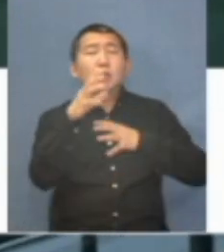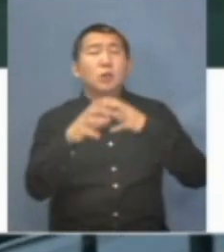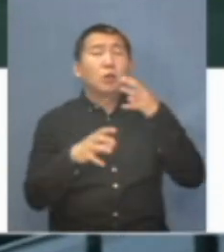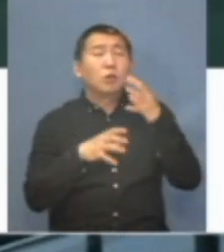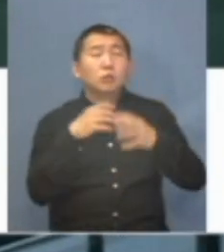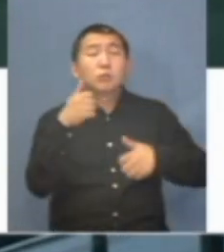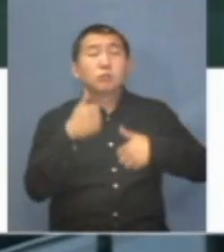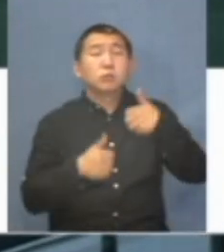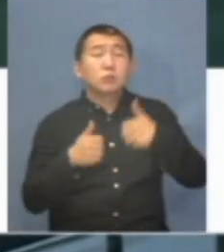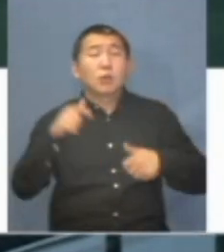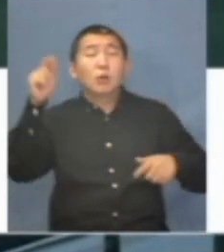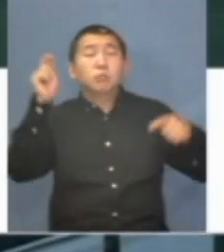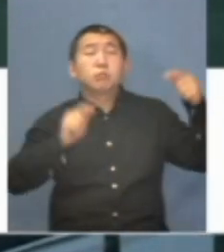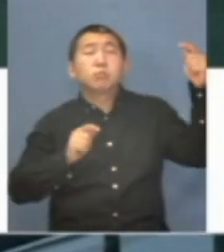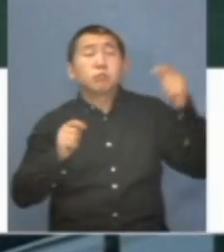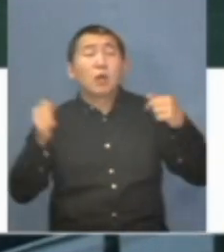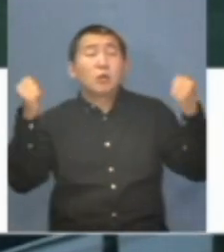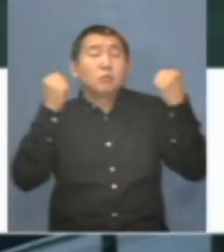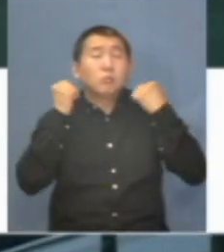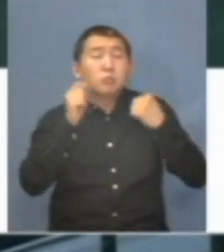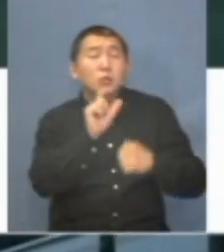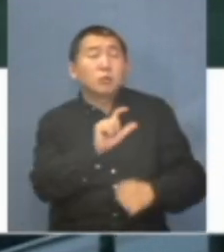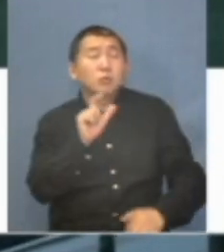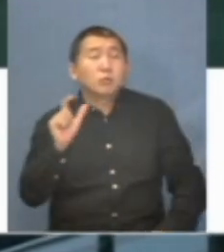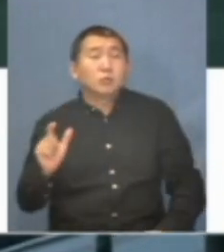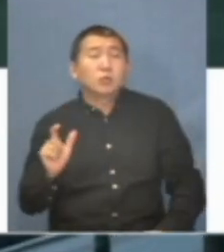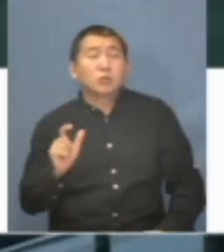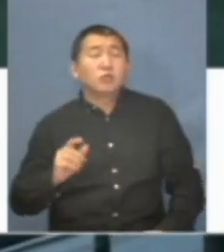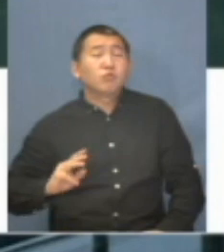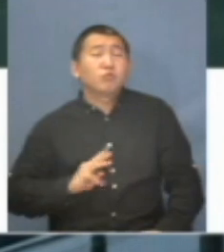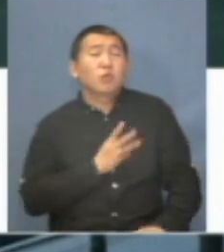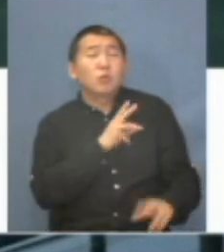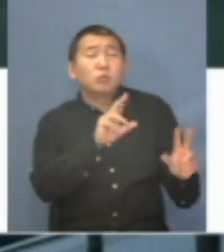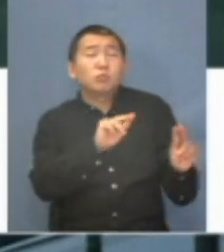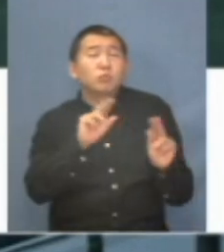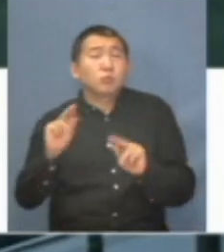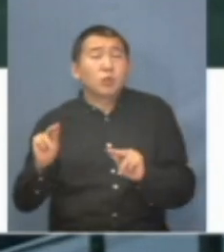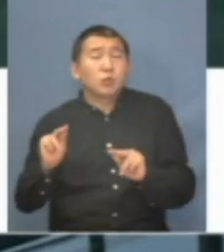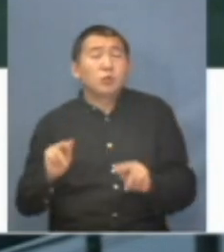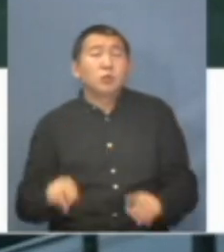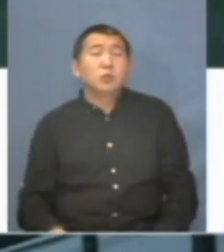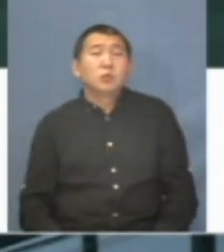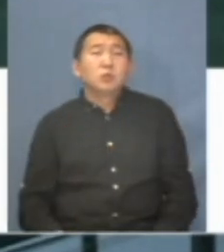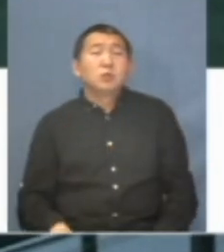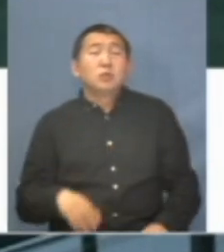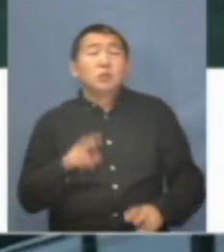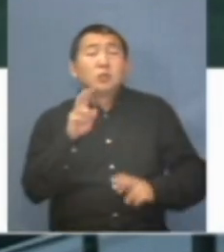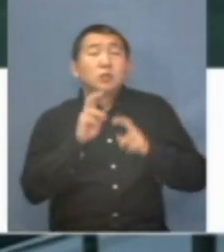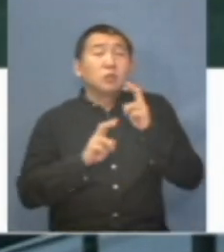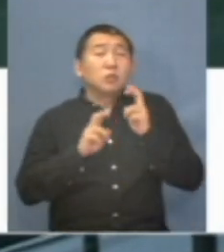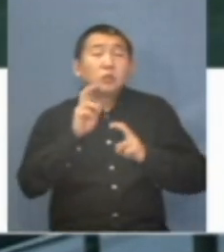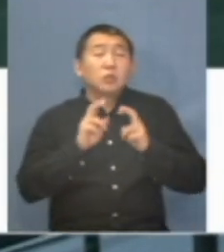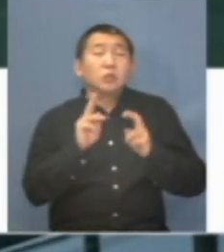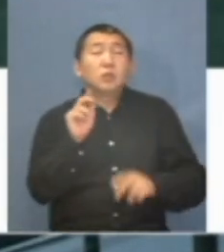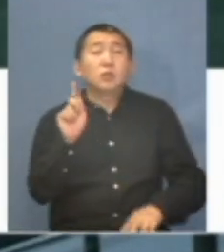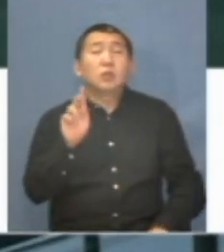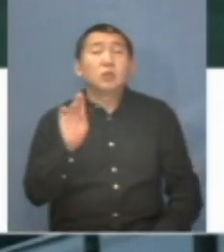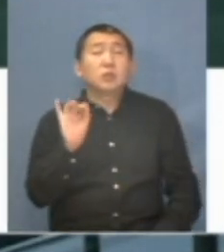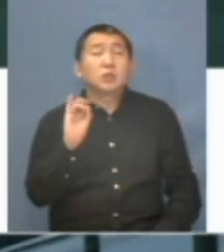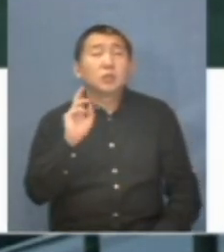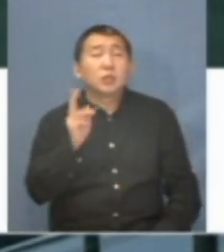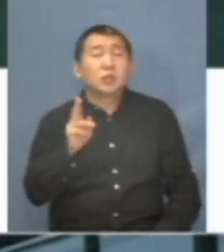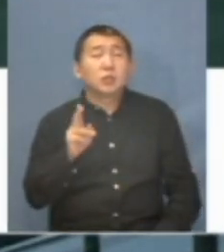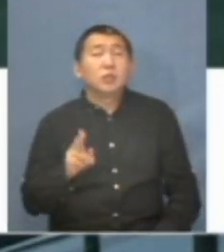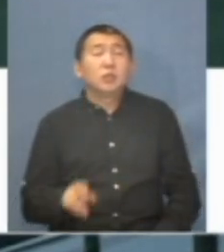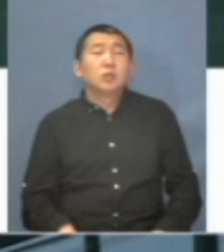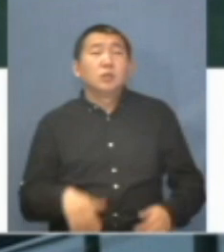сәттілік тілеймін. Турнирдің танымалдылығы жылдан жылға артып келеді. Қатысушылар саны да ұлғаюда. Касцинк компаниясы ауқымды шараларды ұйымдастырудан шет қалған